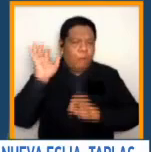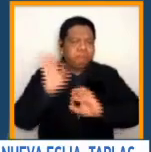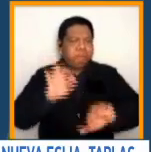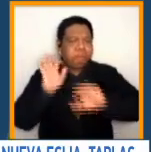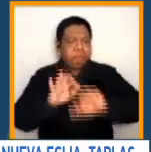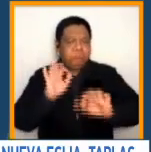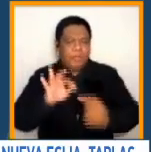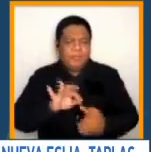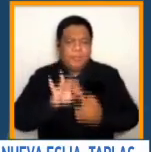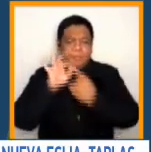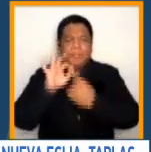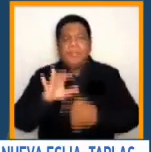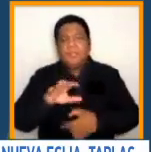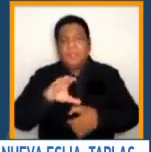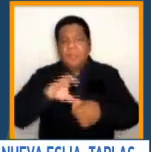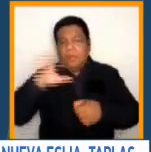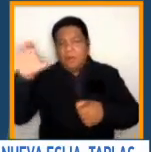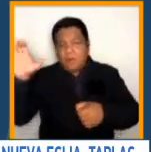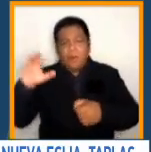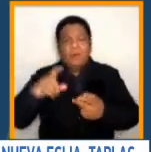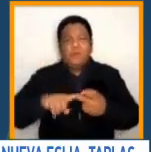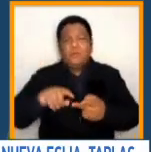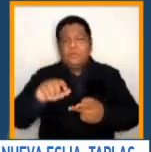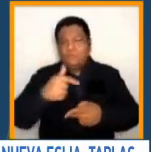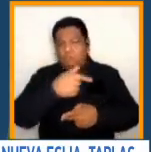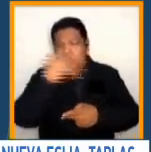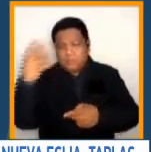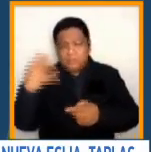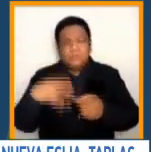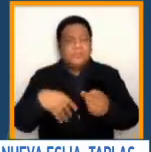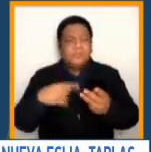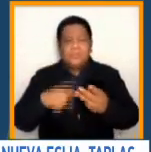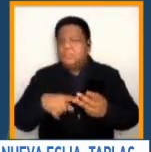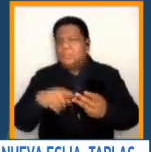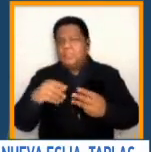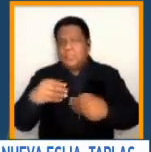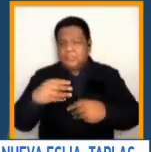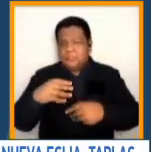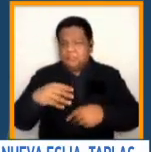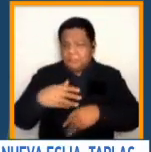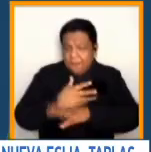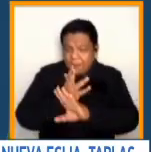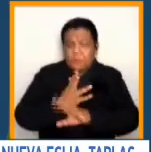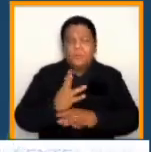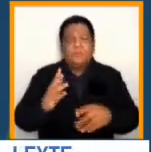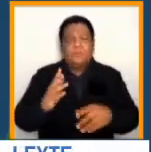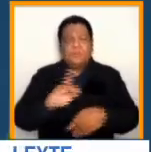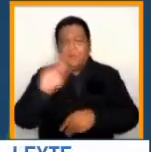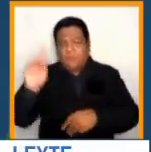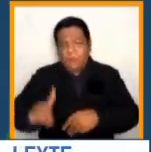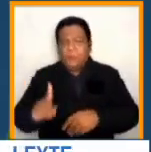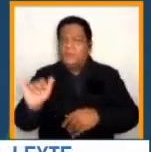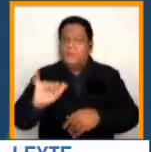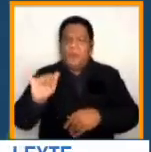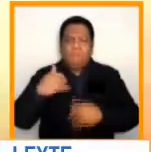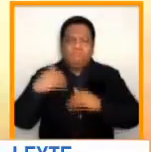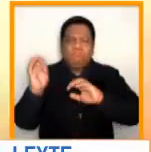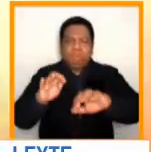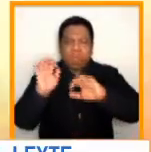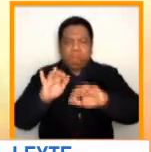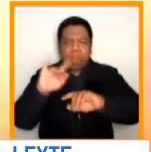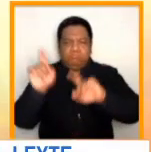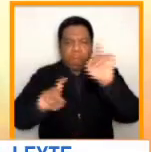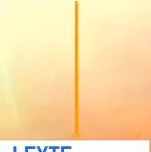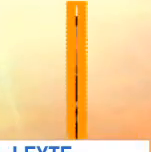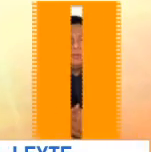Caraga, Soccsaryen at Davao na kumisan may mga malalakas na thunderstorm mamayang hapon. Mang Tani, balikan ko lang